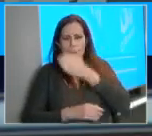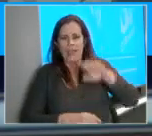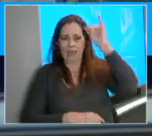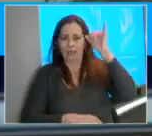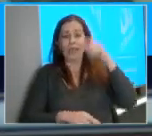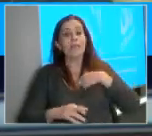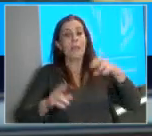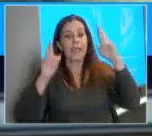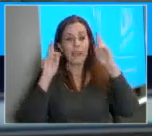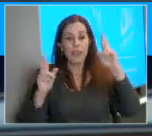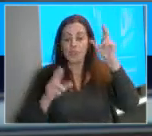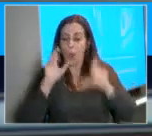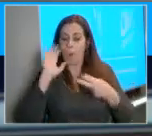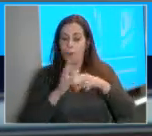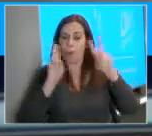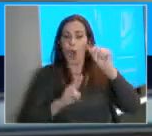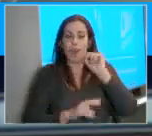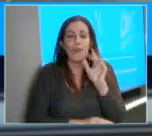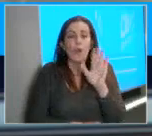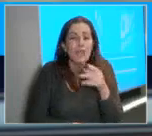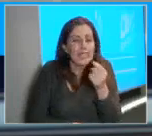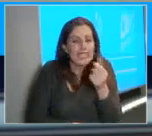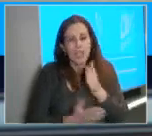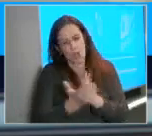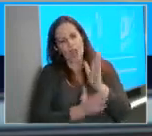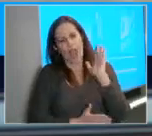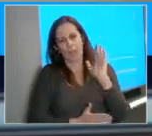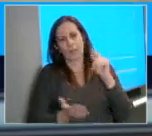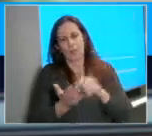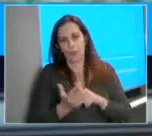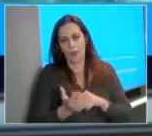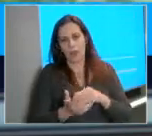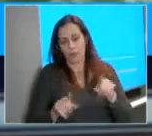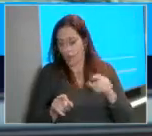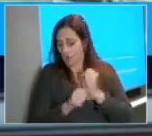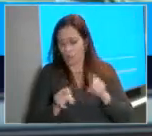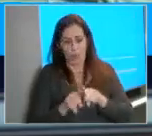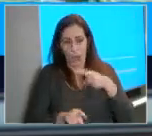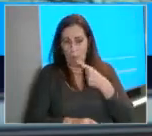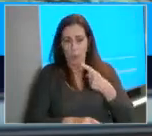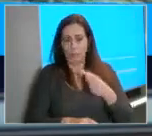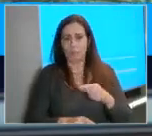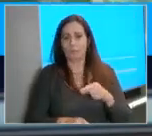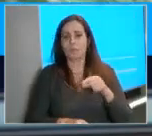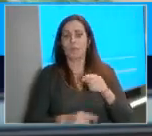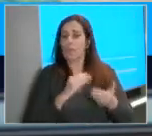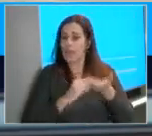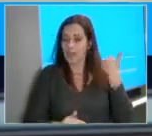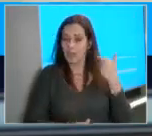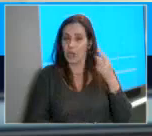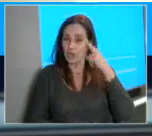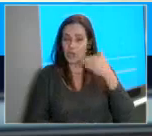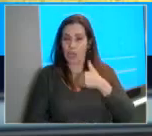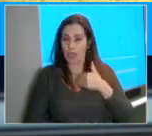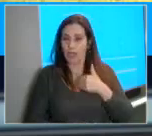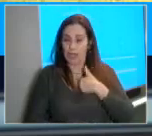אני מקווה שהפוליטיקאים של כחול לבן לפחות יהיו קצת ישרים, כדי לעמוד בדבריהם כפי שהם אמרו במסע ומתן הזה, ולפני כן אתה יודע